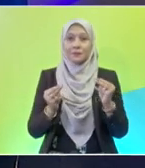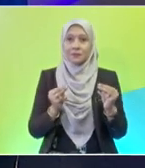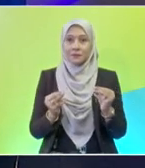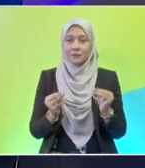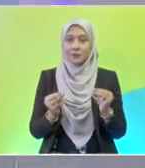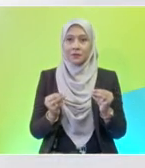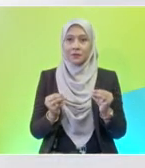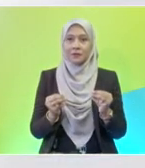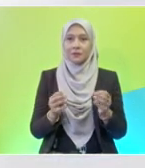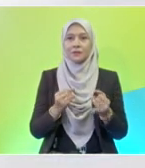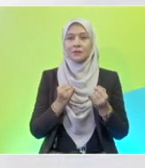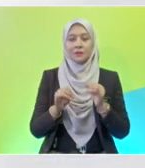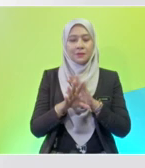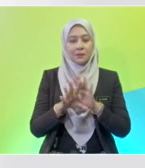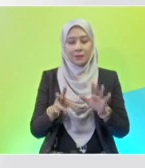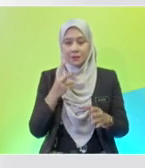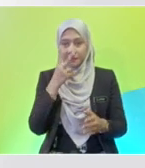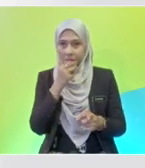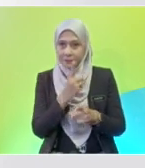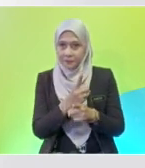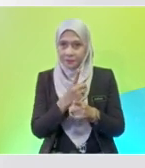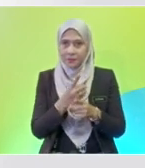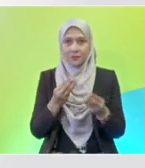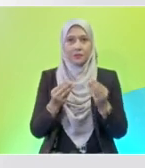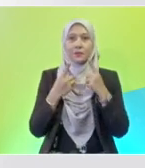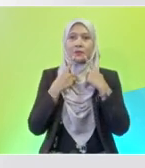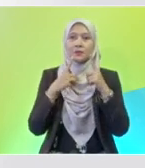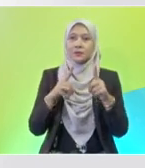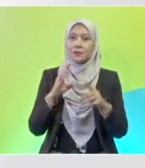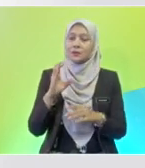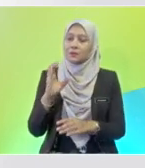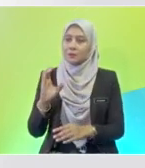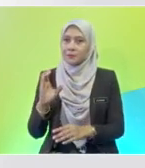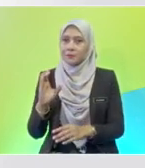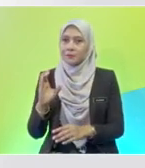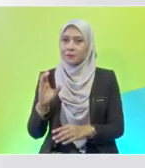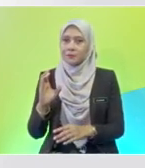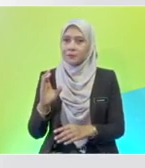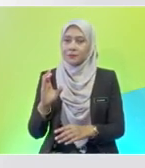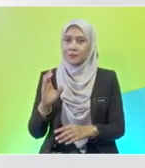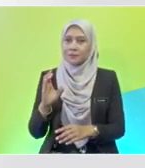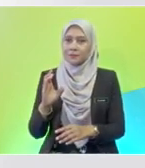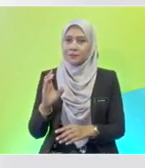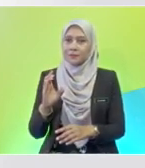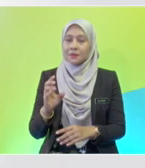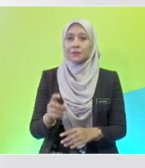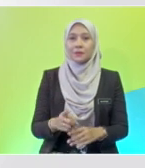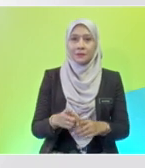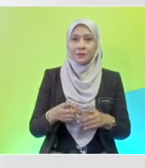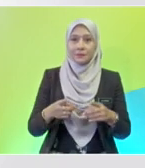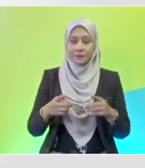jika kita tidak berhati-hati kita akan menjawab sih Sedangkan soal dan bertanya